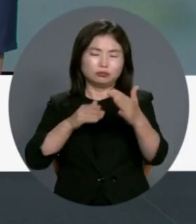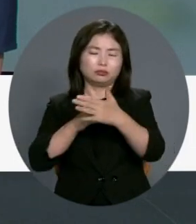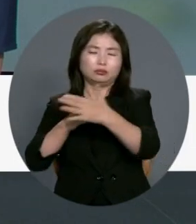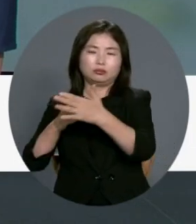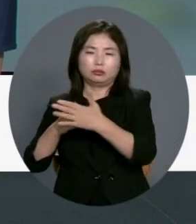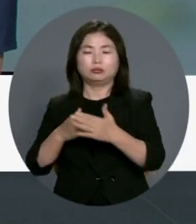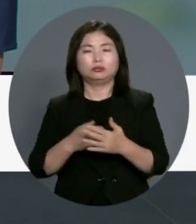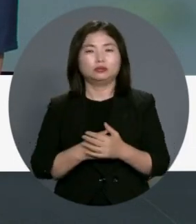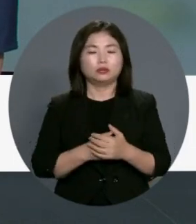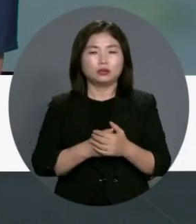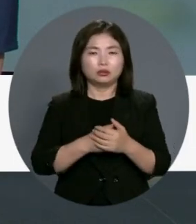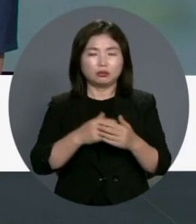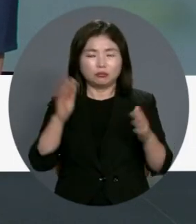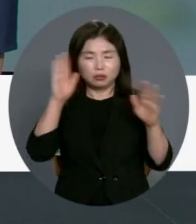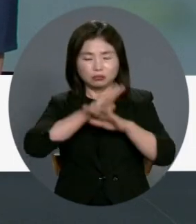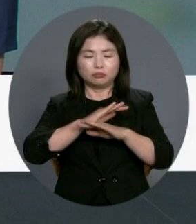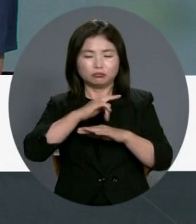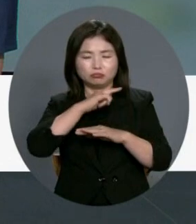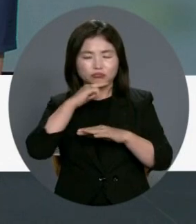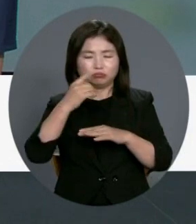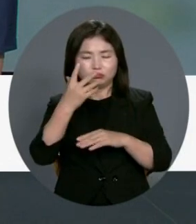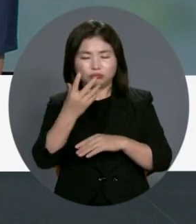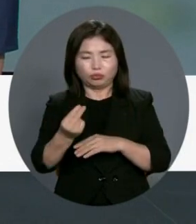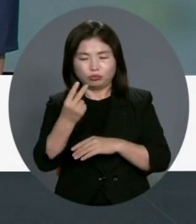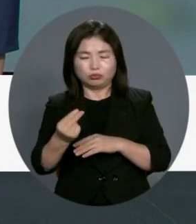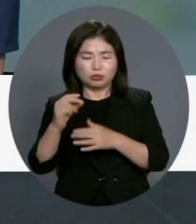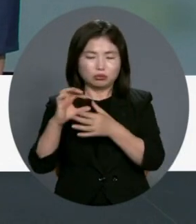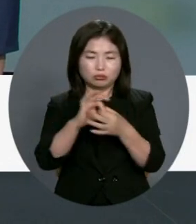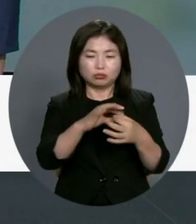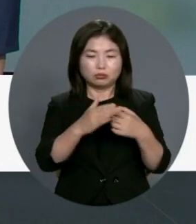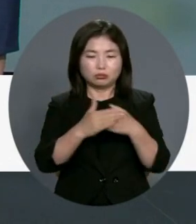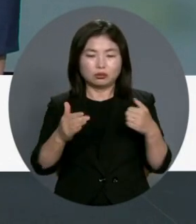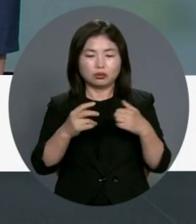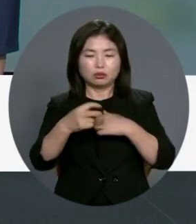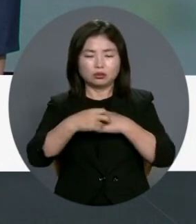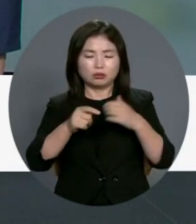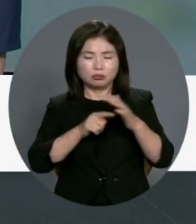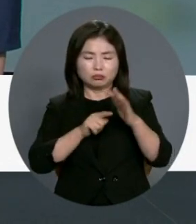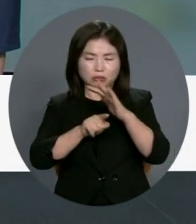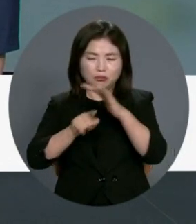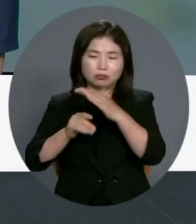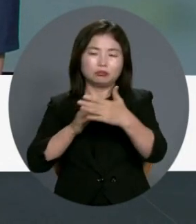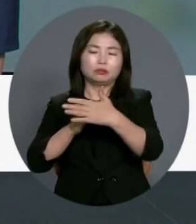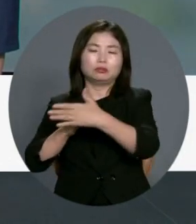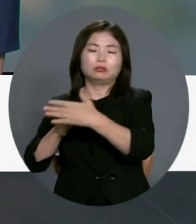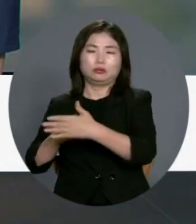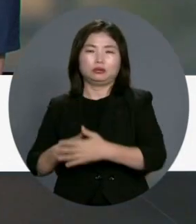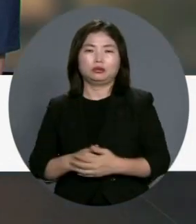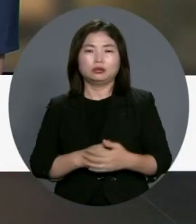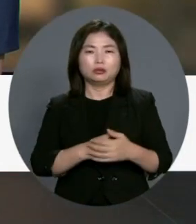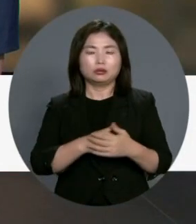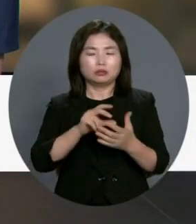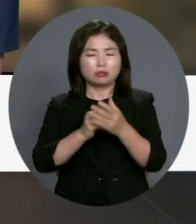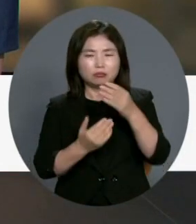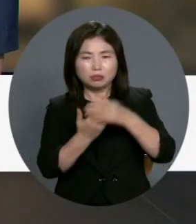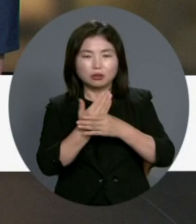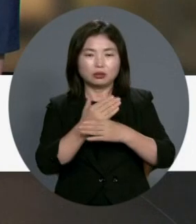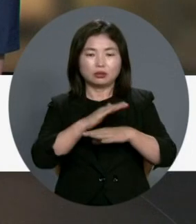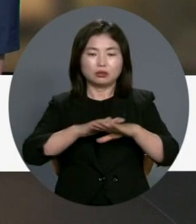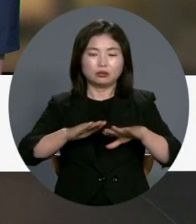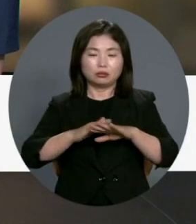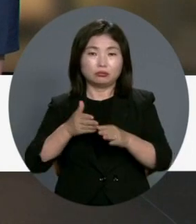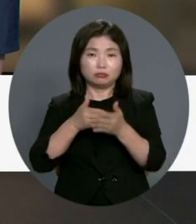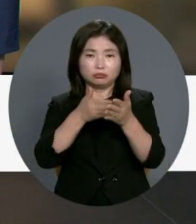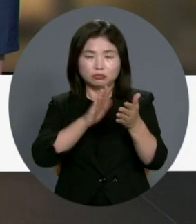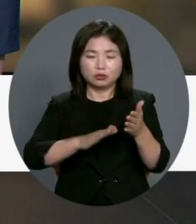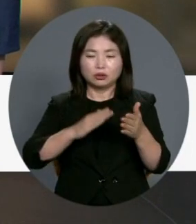밤사이 혈변까지 보는 위급 상황에서도 이른바 응급실 뺑뺑이를 당한 겁니다. 일이 터질 때마다 개선책을 내놓고